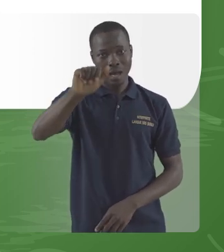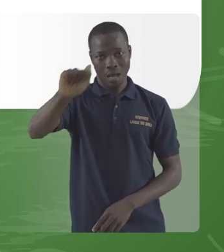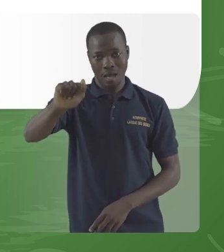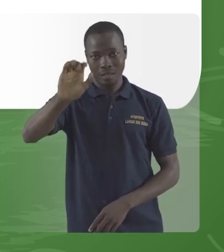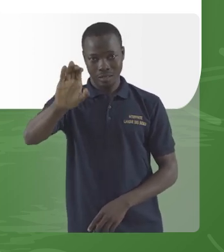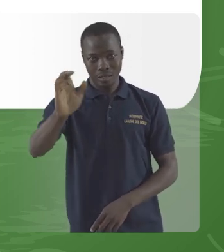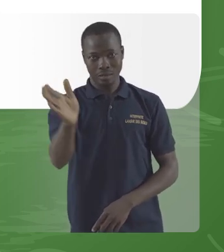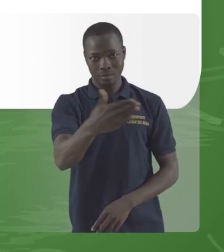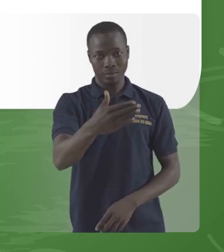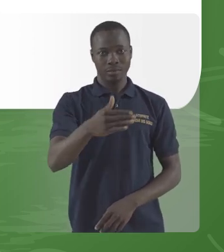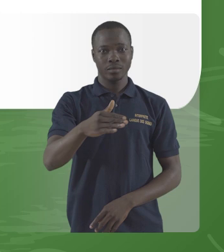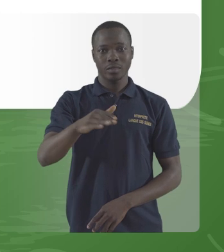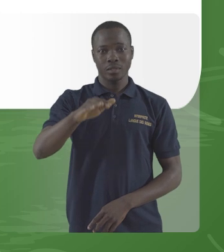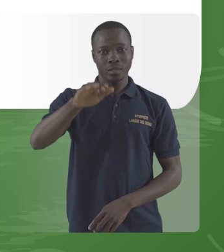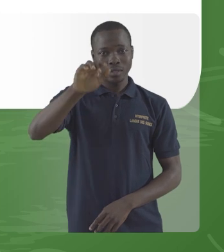AAC,